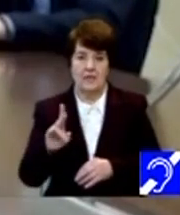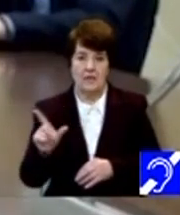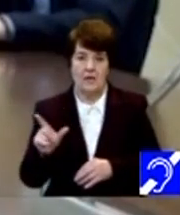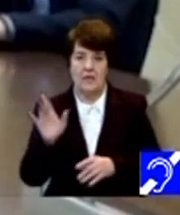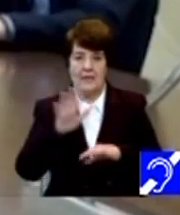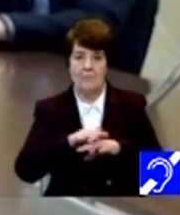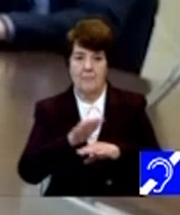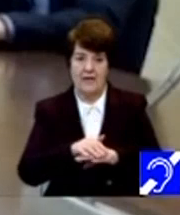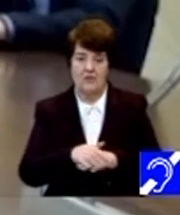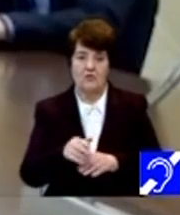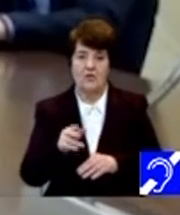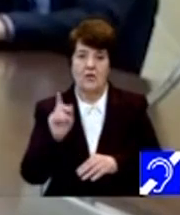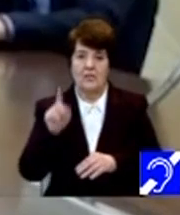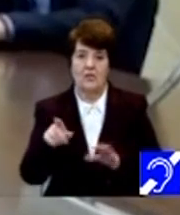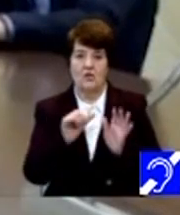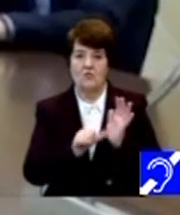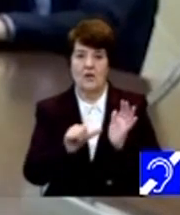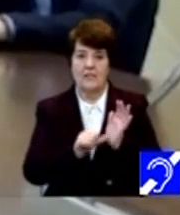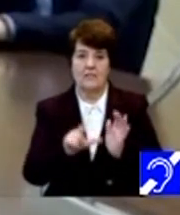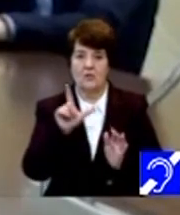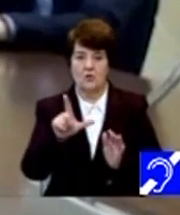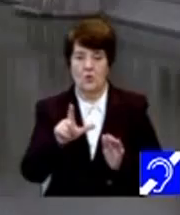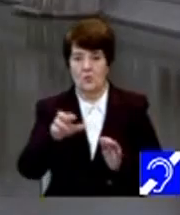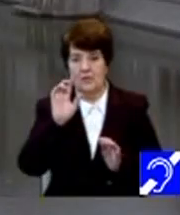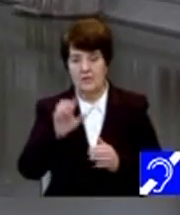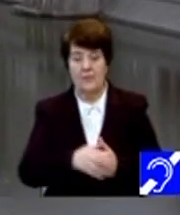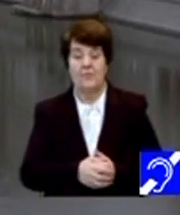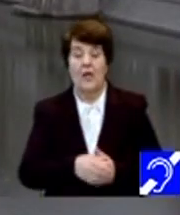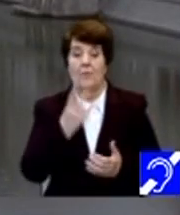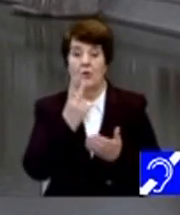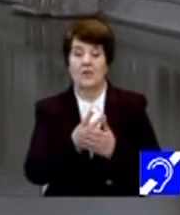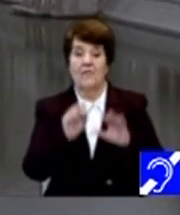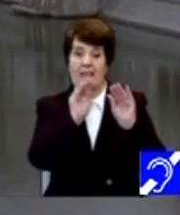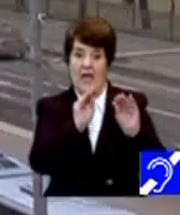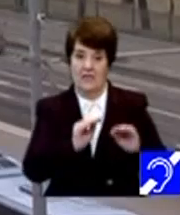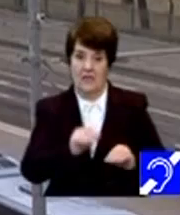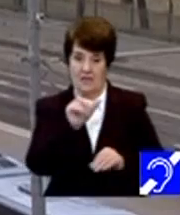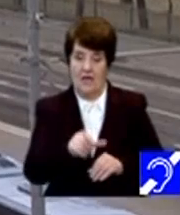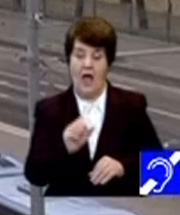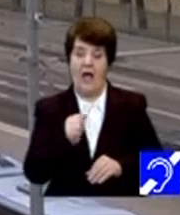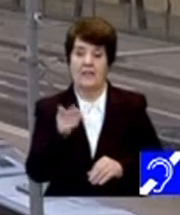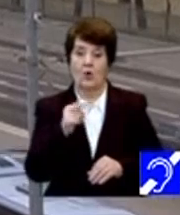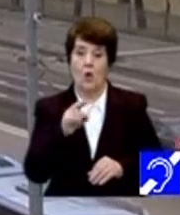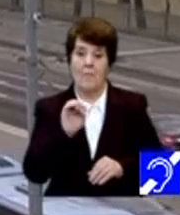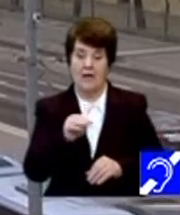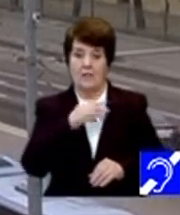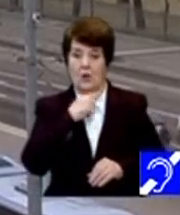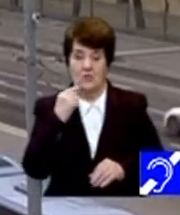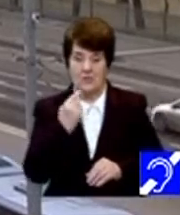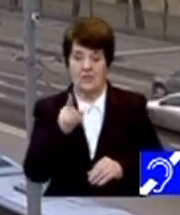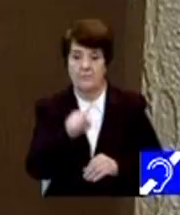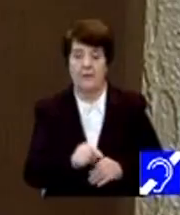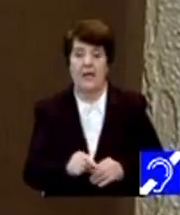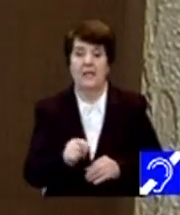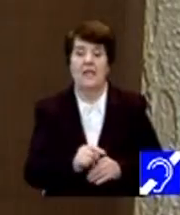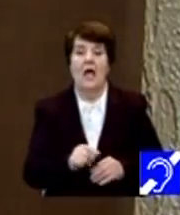conturile înregistrate în bănci din 62 de statele Uniunii. Potrivit anchetatorilor, landromatul rusesc a fost pus